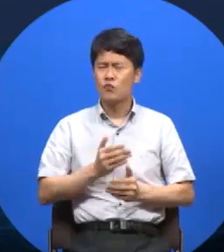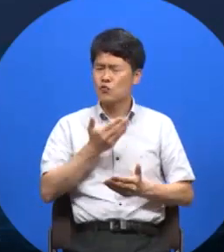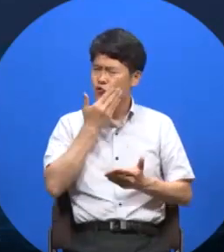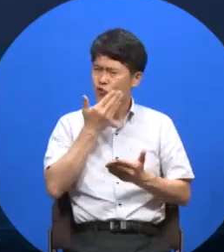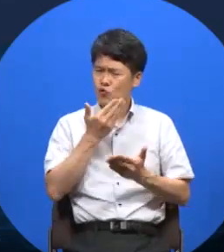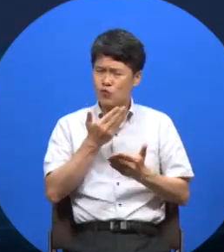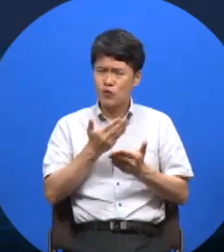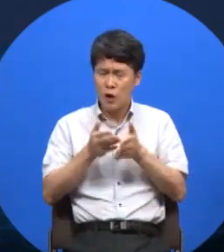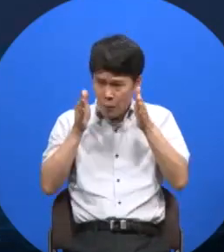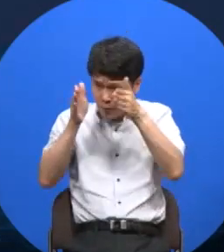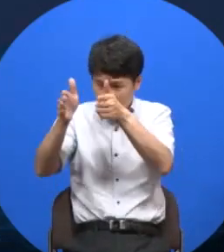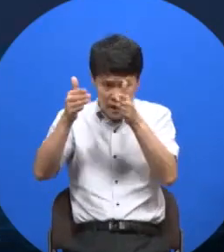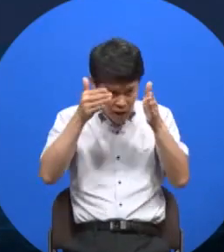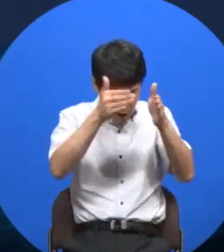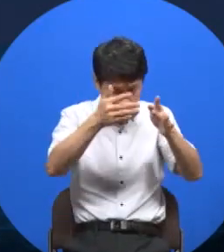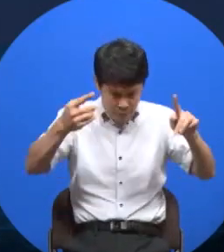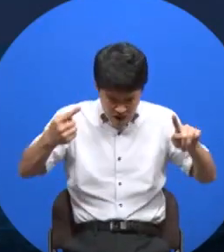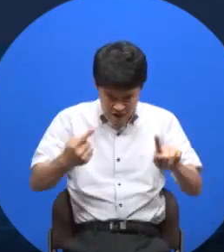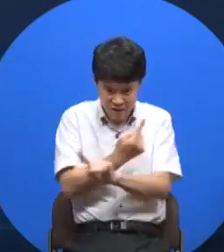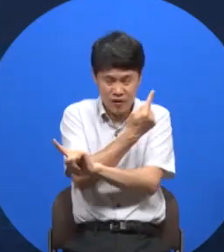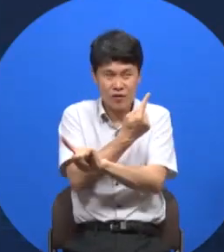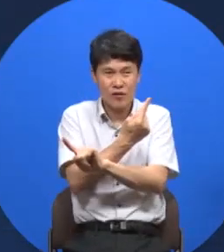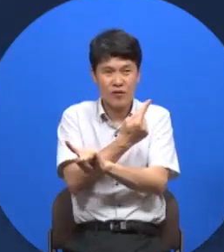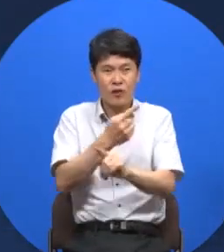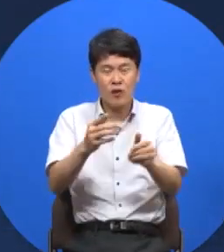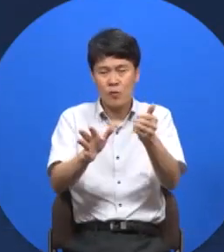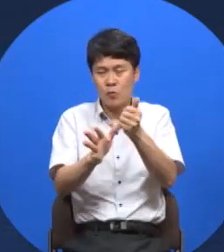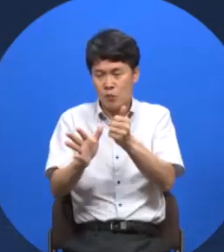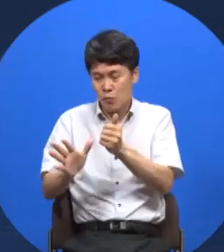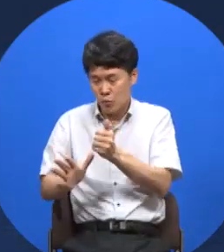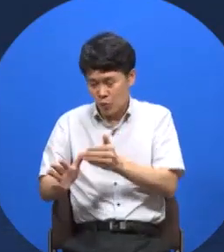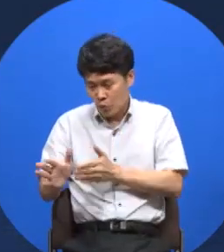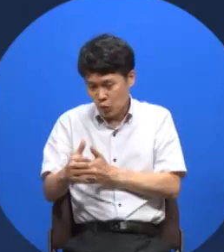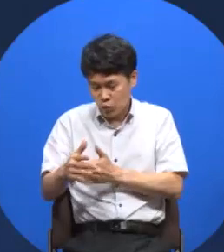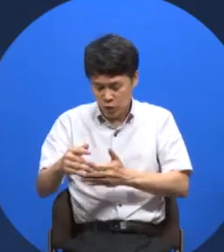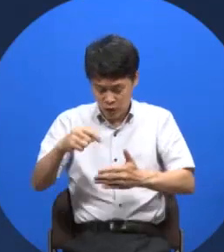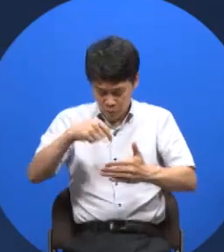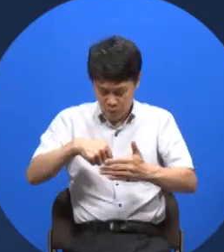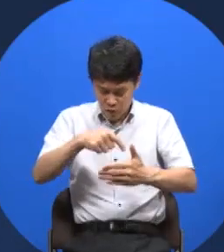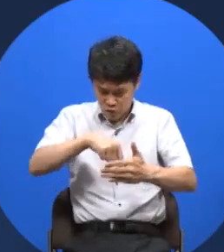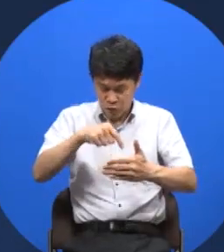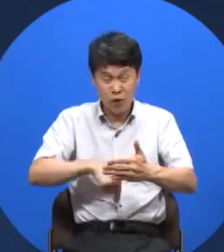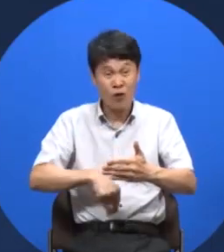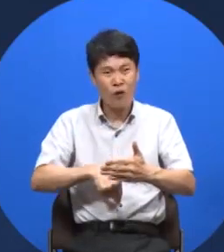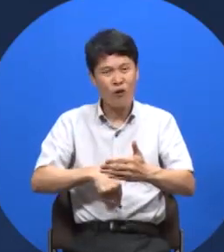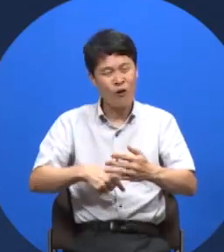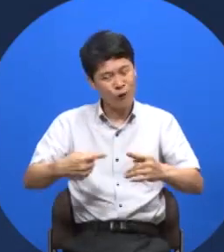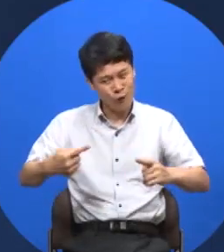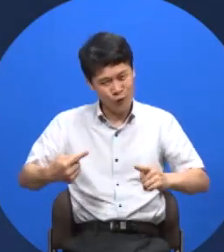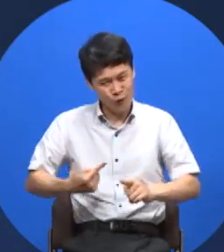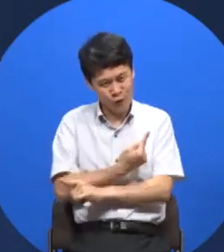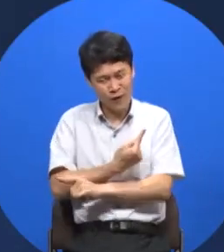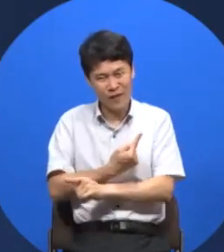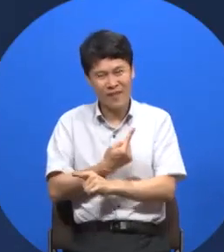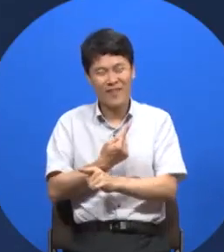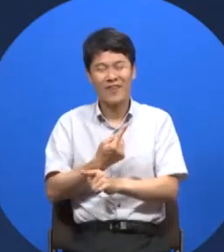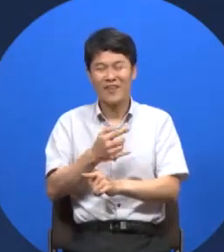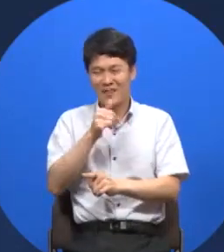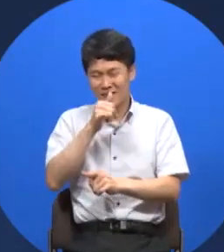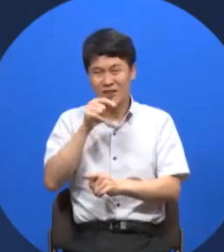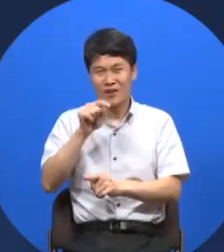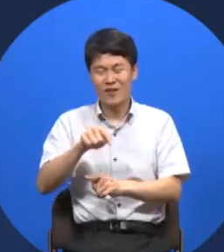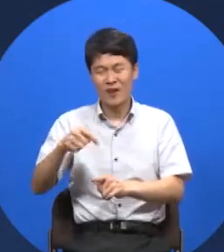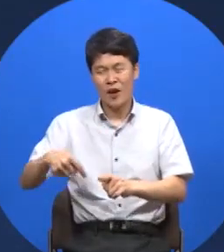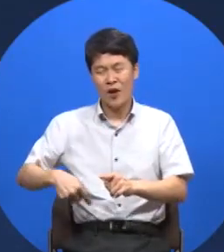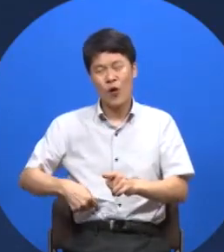방향의 전환이 이루어진 것입니다. 물속이 뱃속에서, 물고기 뱃속에서 이 전환이 일어났어요. 이게 회개의